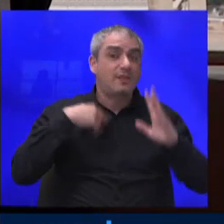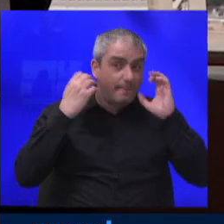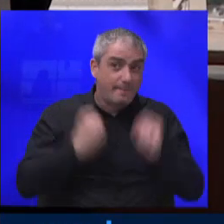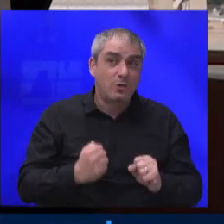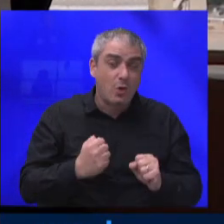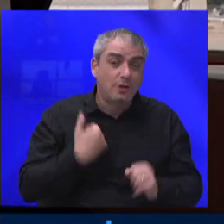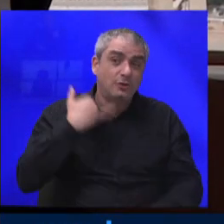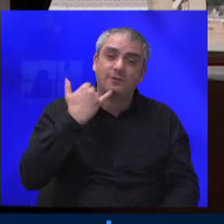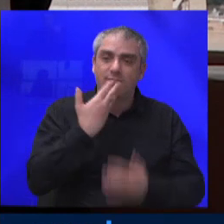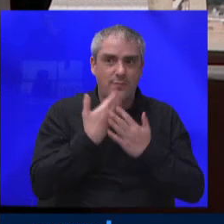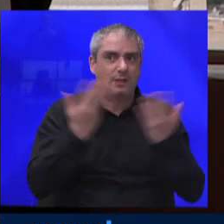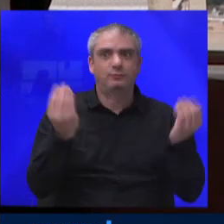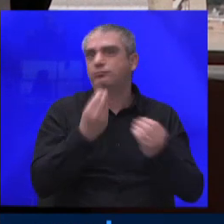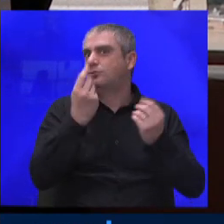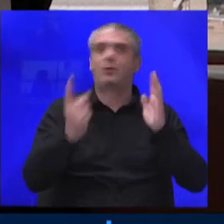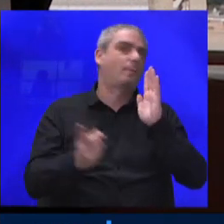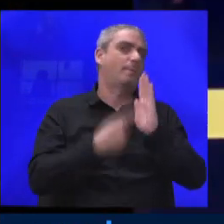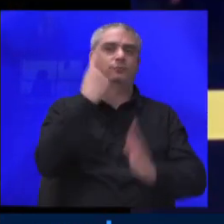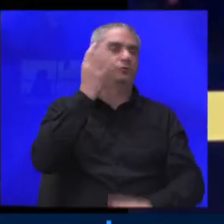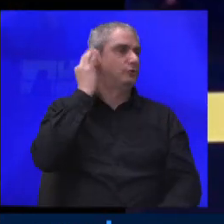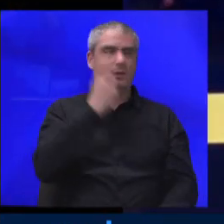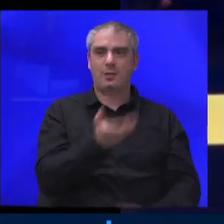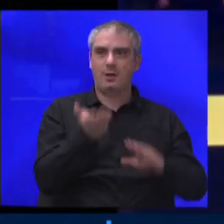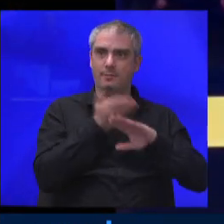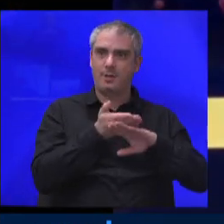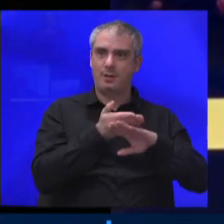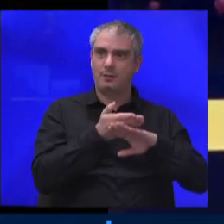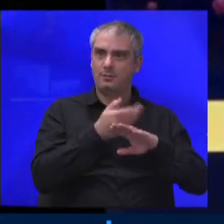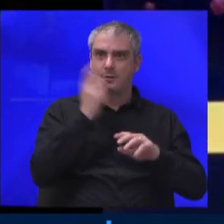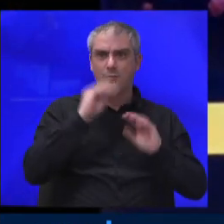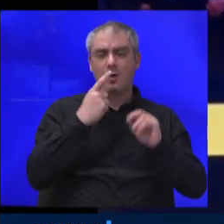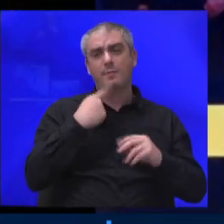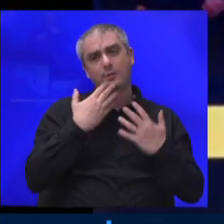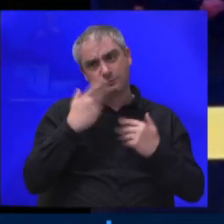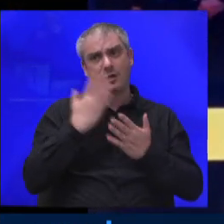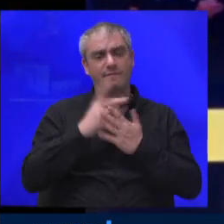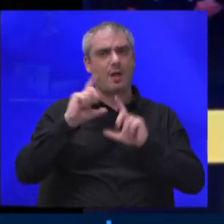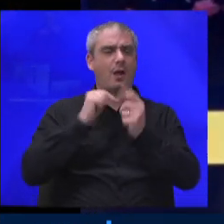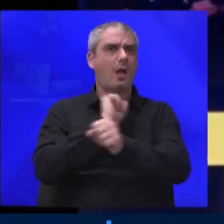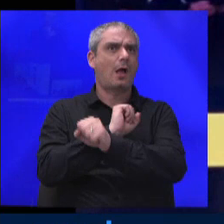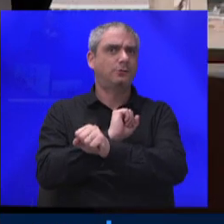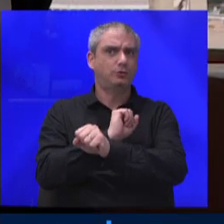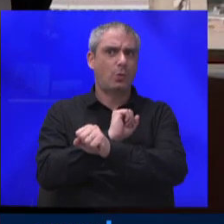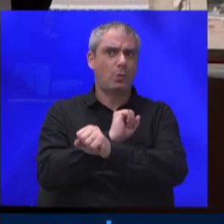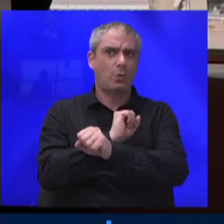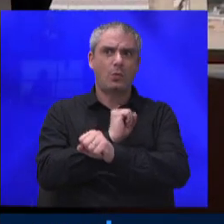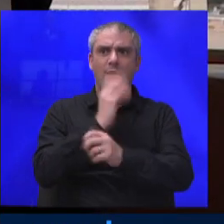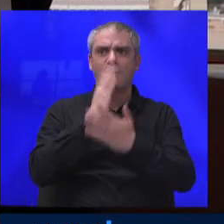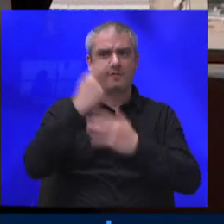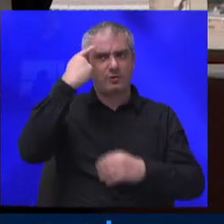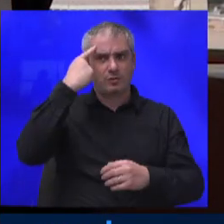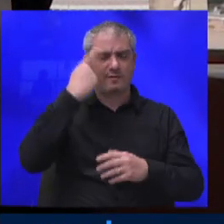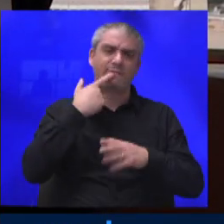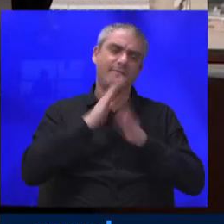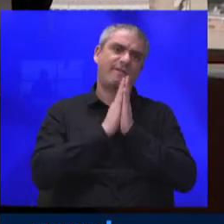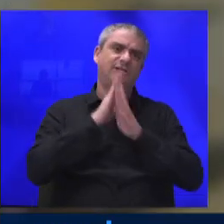לחשוף בפניה איזה משהו פעם ראשונה שילדה מעלה, ופתאום המורה מתחילה לספר לי שהוא כבר עצור, ושהם כבר יודעים מזה,